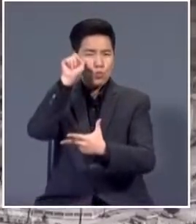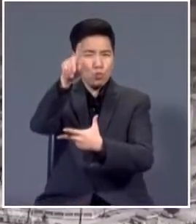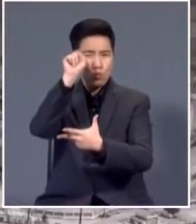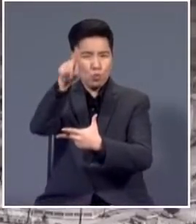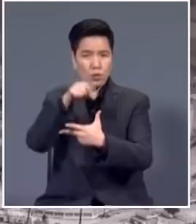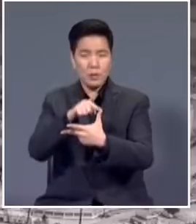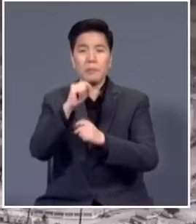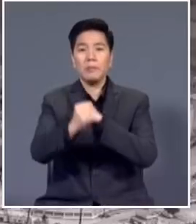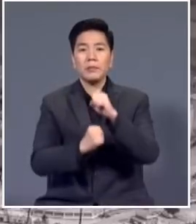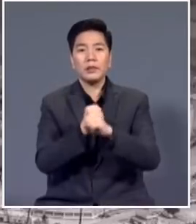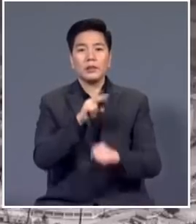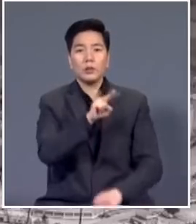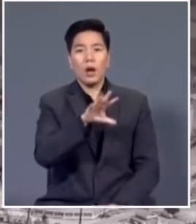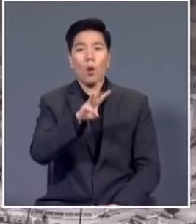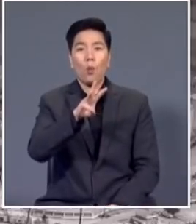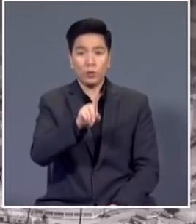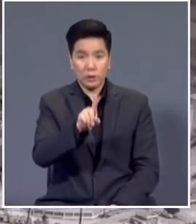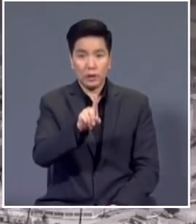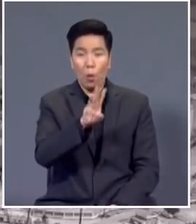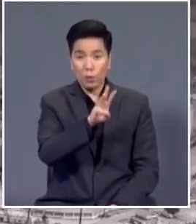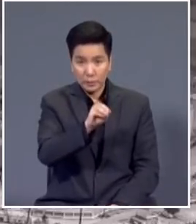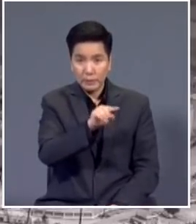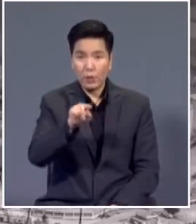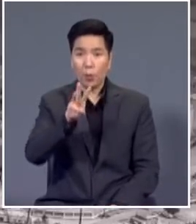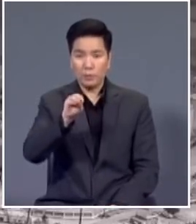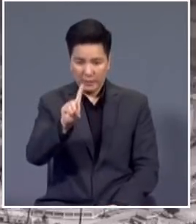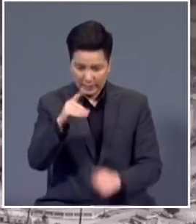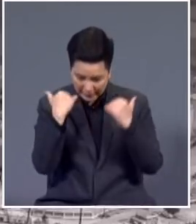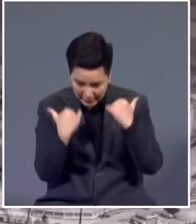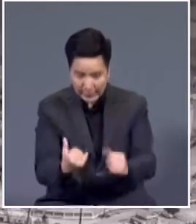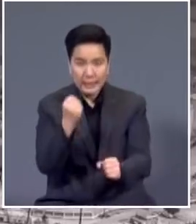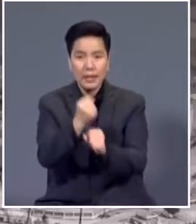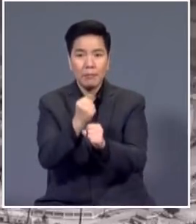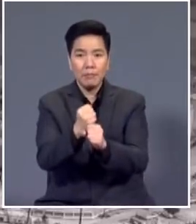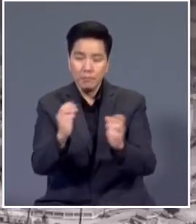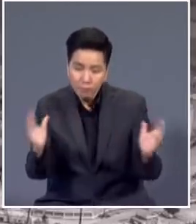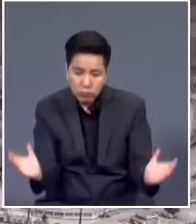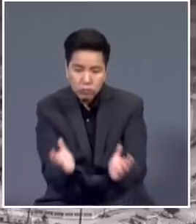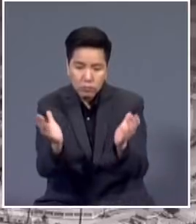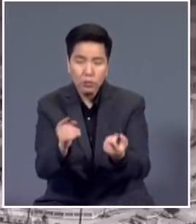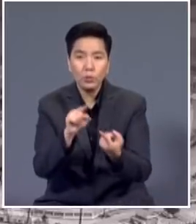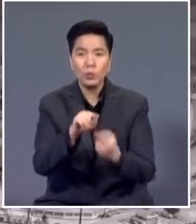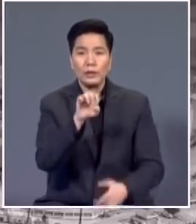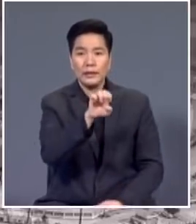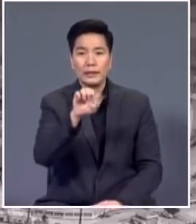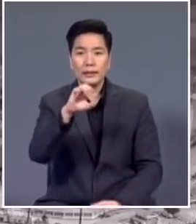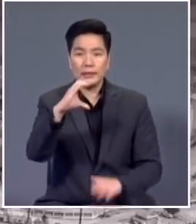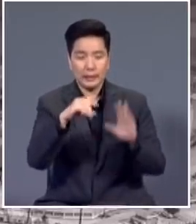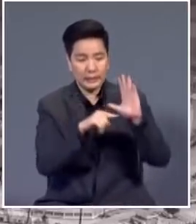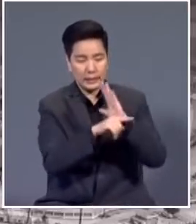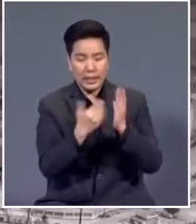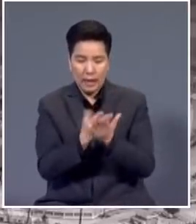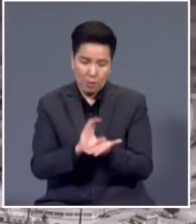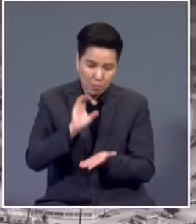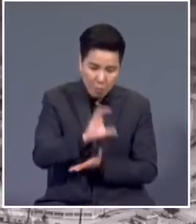ระหว่างปี2560ถึง61ที่ต้องดำเนินการทันทีเพื่อจะผลักดันให้เกิดการพัฒนาเศรษฐกิจภายใน EC ให้มีการลงทุนจากในประเทศ